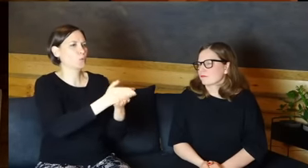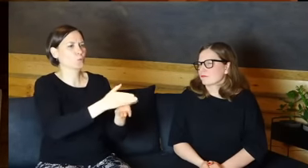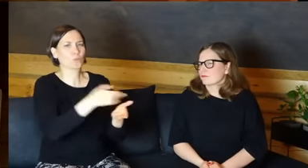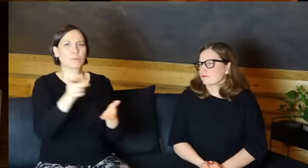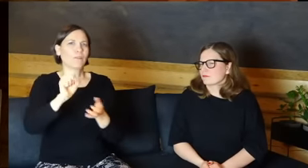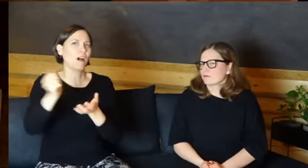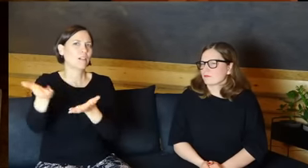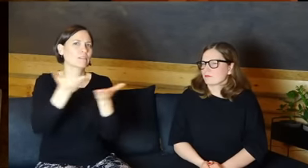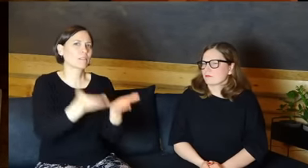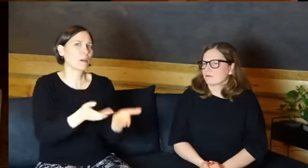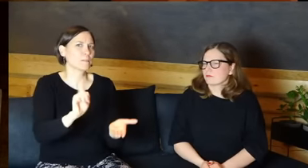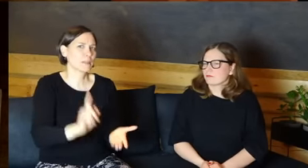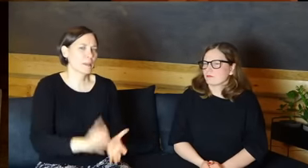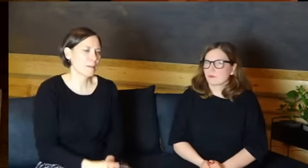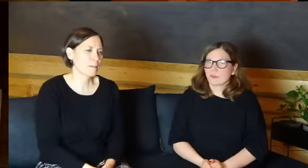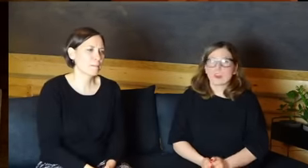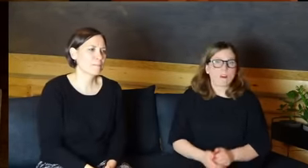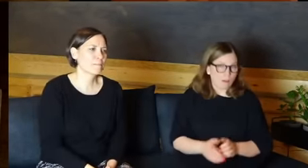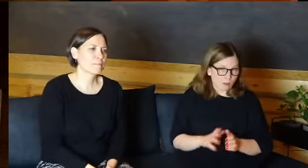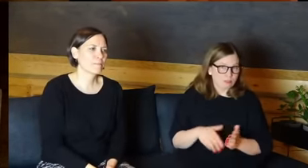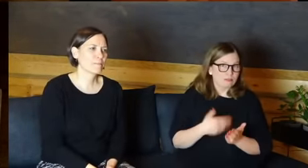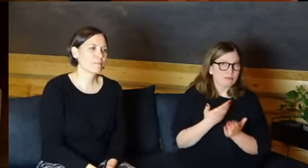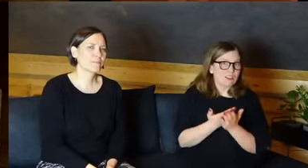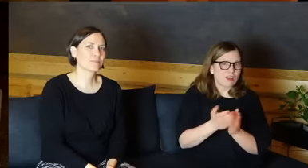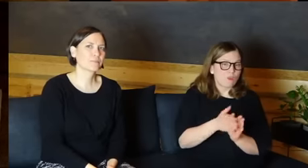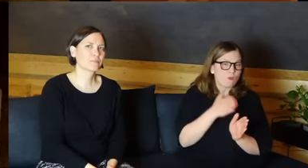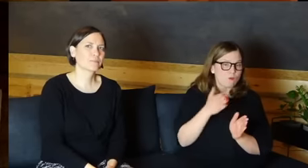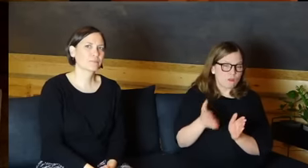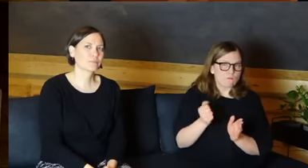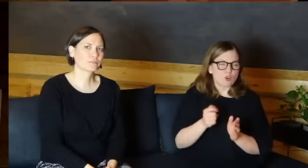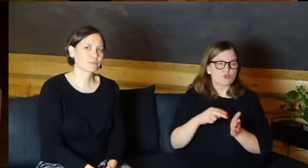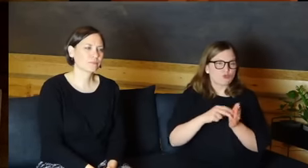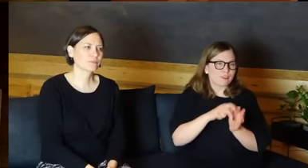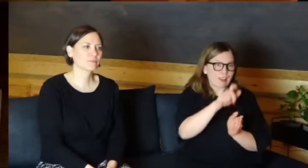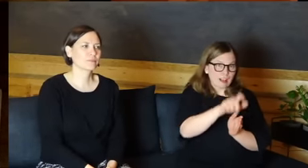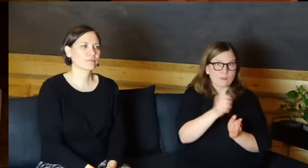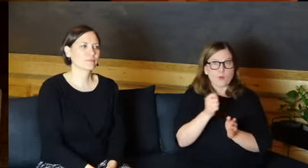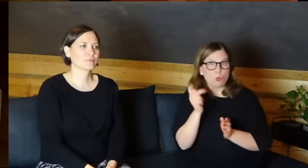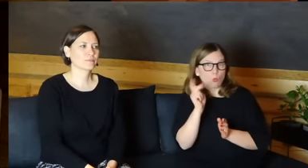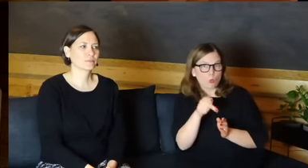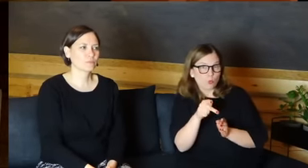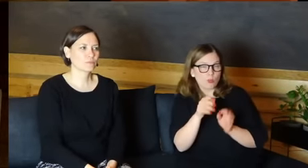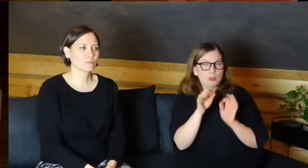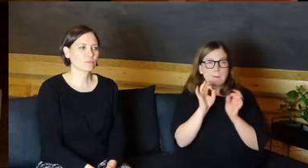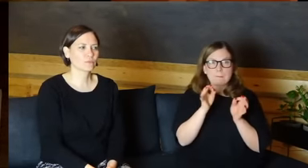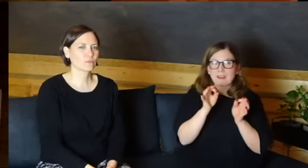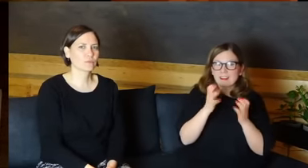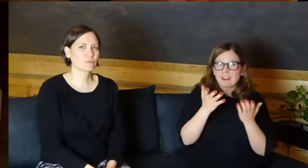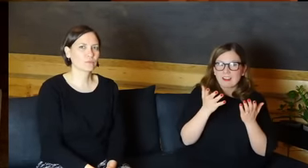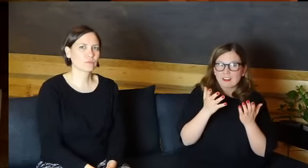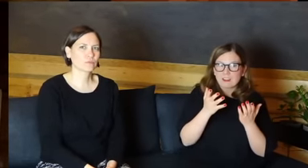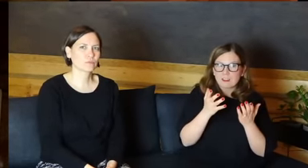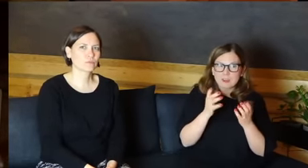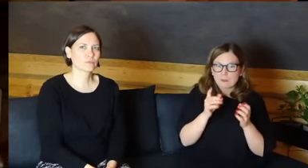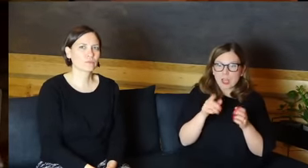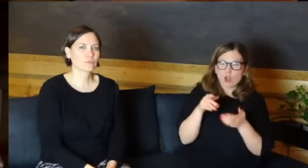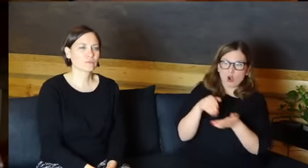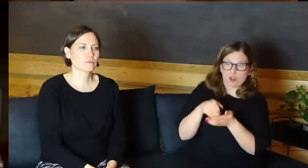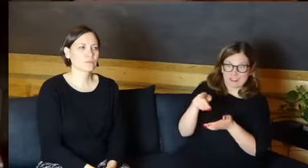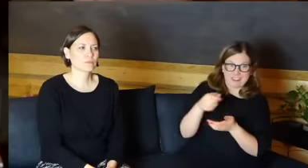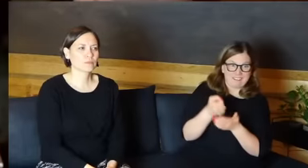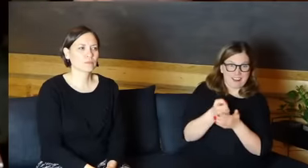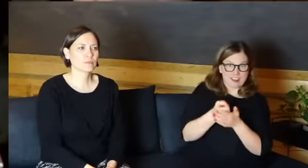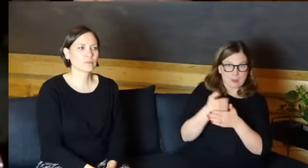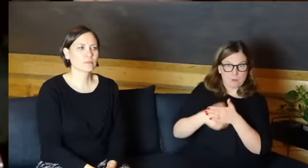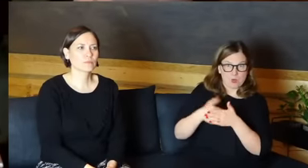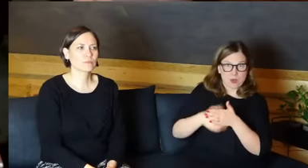kyllä se on varmaan siinä tarjousvaiheessa vähän, että myyjä voi kysellä suunnittelijalta, että minkälaista ratkaisua kannattaa mihinkäkin kohteeseen myydä.